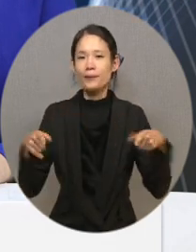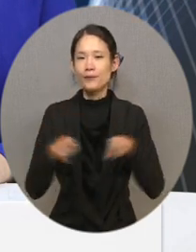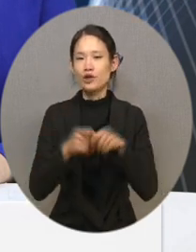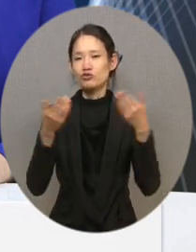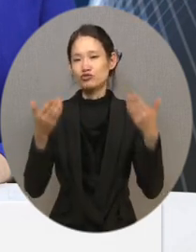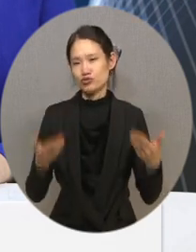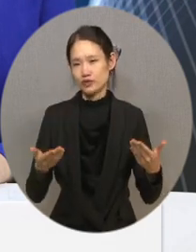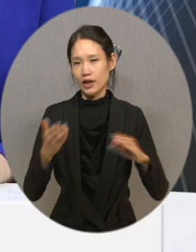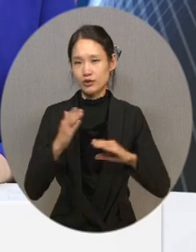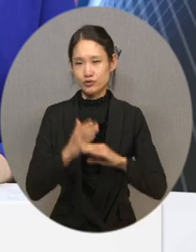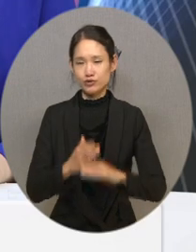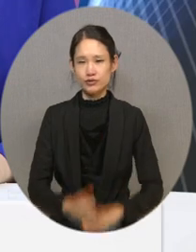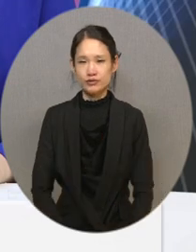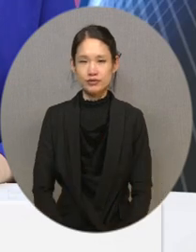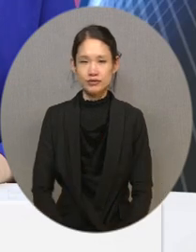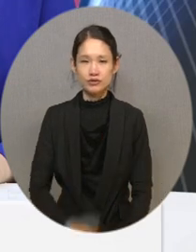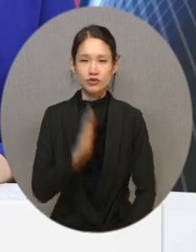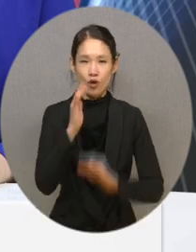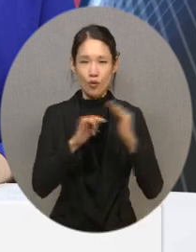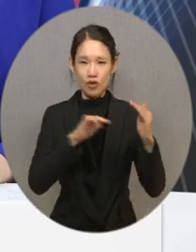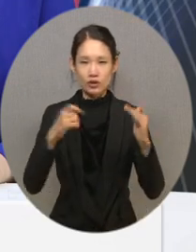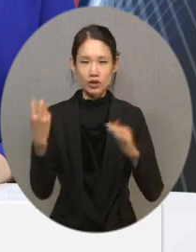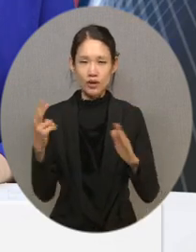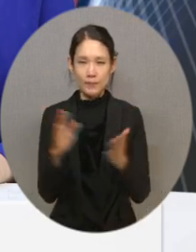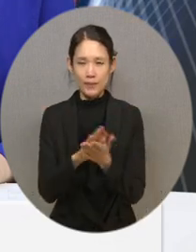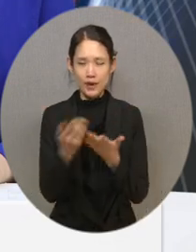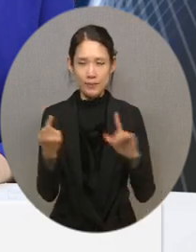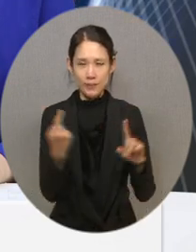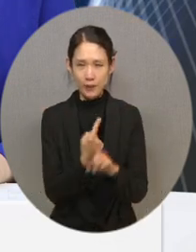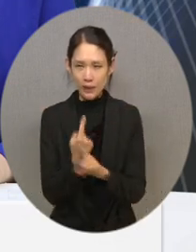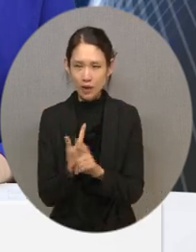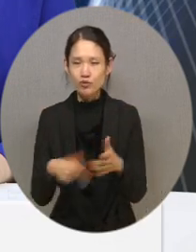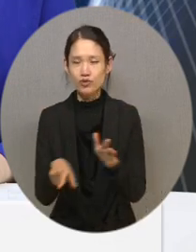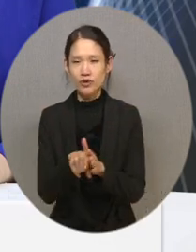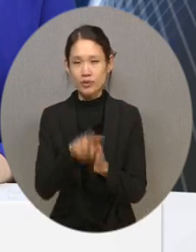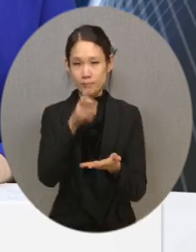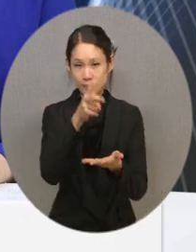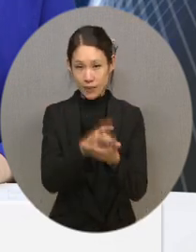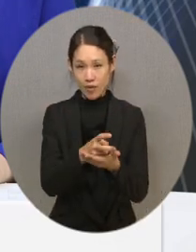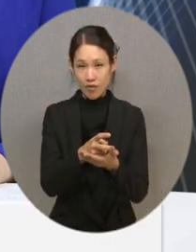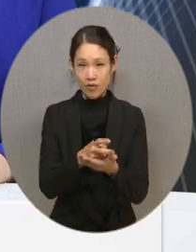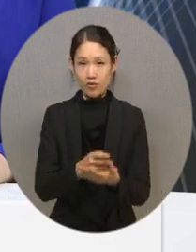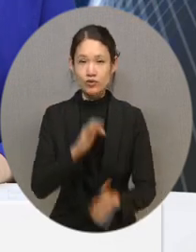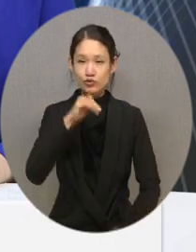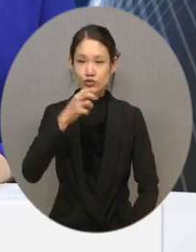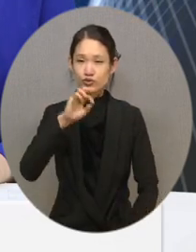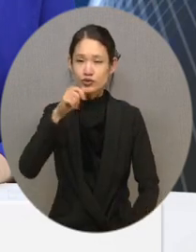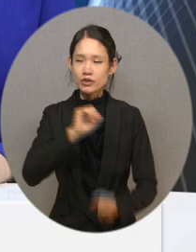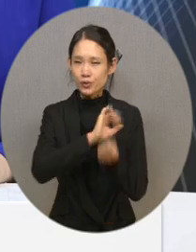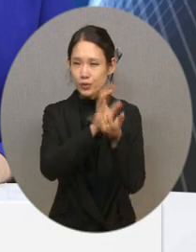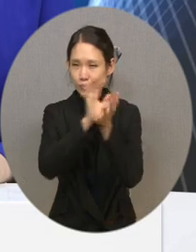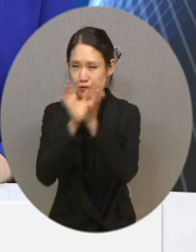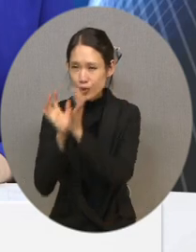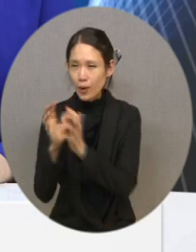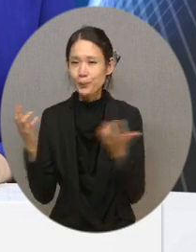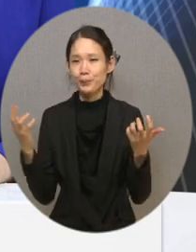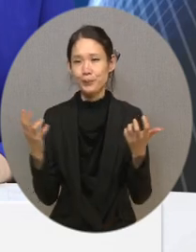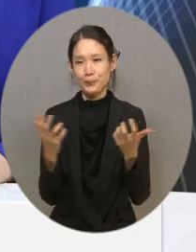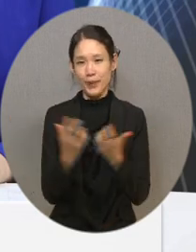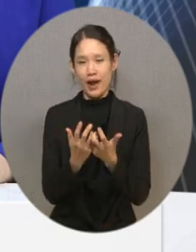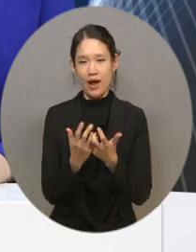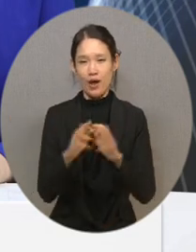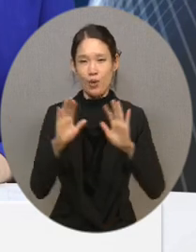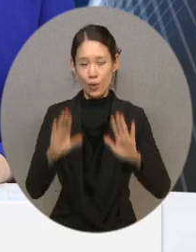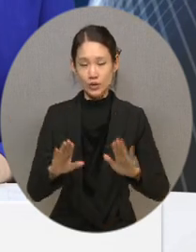들어갔습니다. 정원의 재정비를 위한 조치였는데요. 시는 튤립이 만개하는 시기인 오는